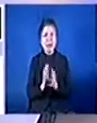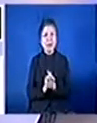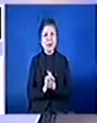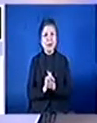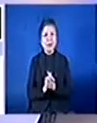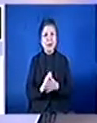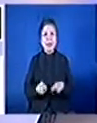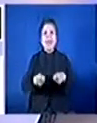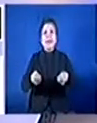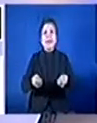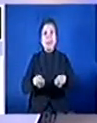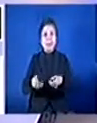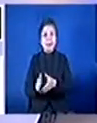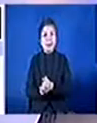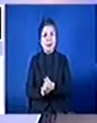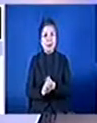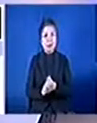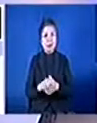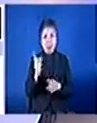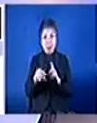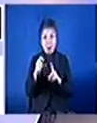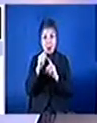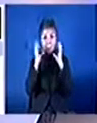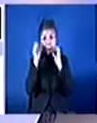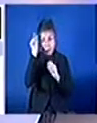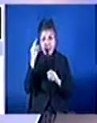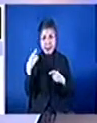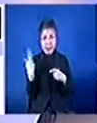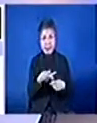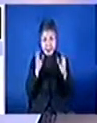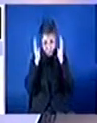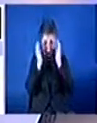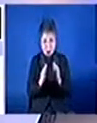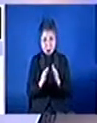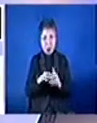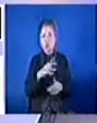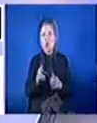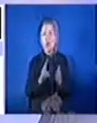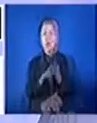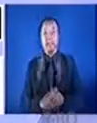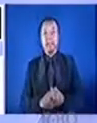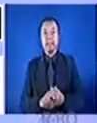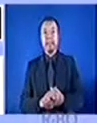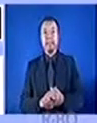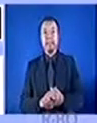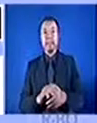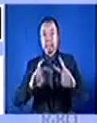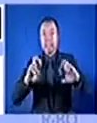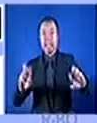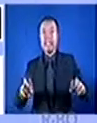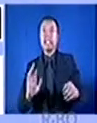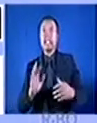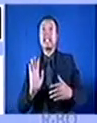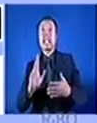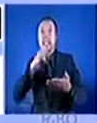kita ciptakan di era Prabowo Sandi karena kita fokus untuk apa yang diinginkan oleh masyarakat. Terima kasih. Maju